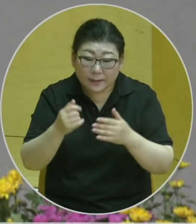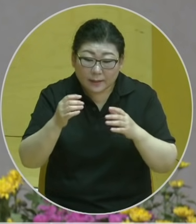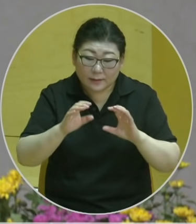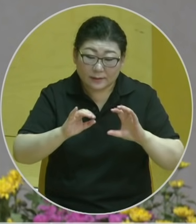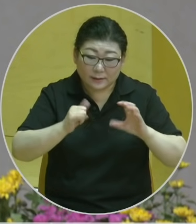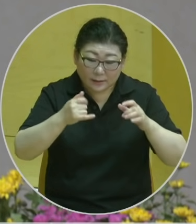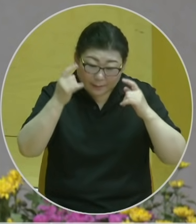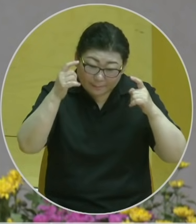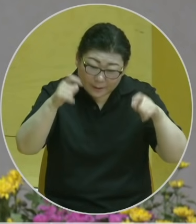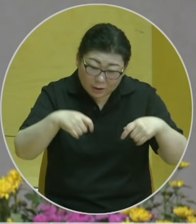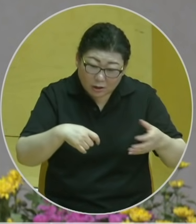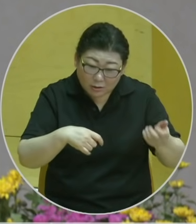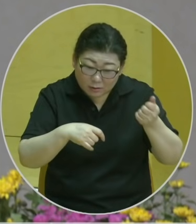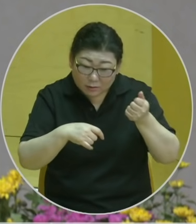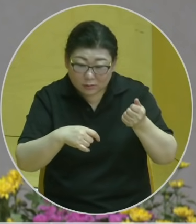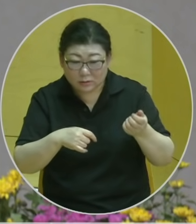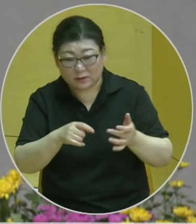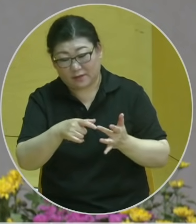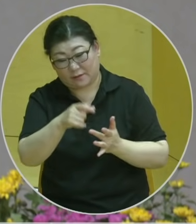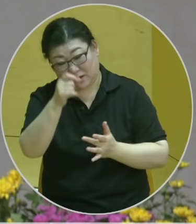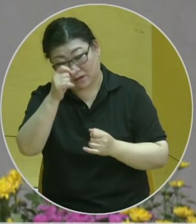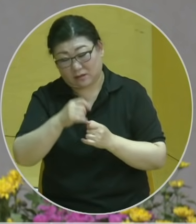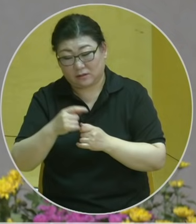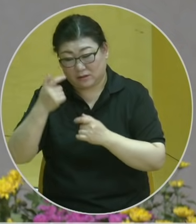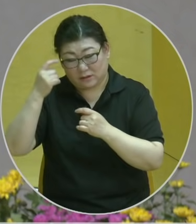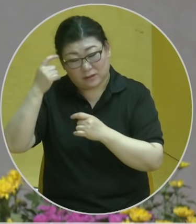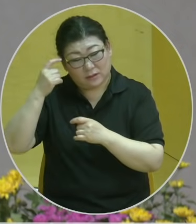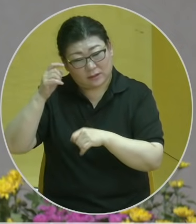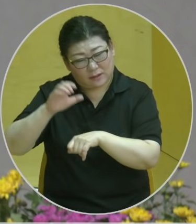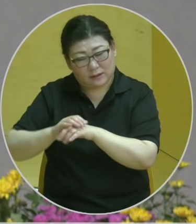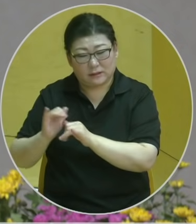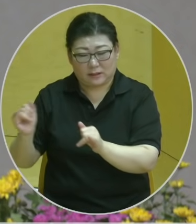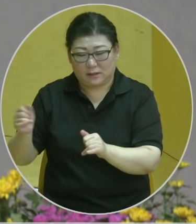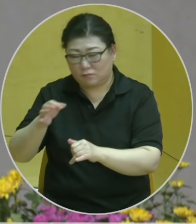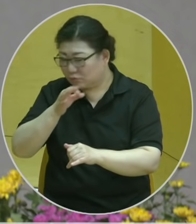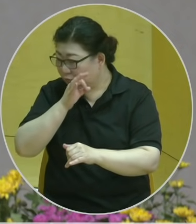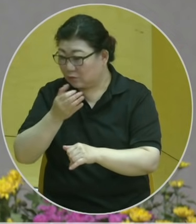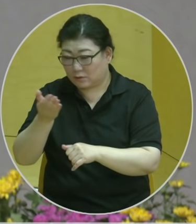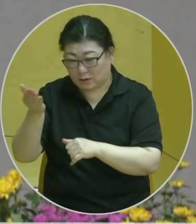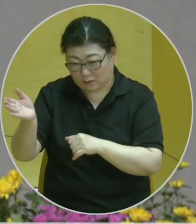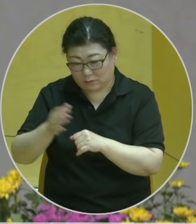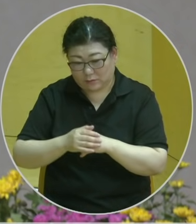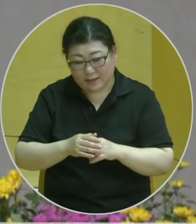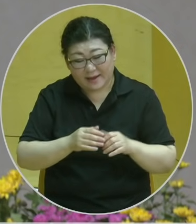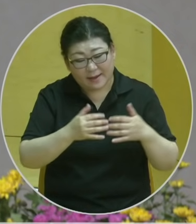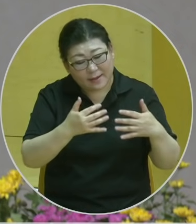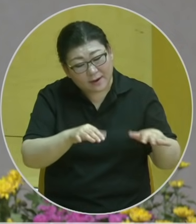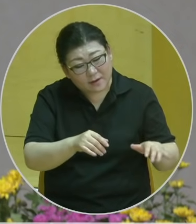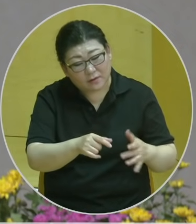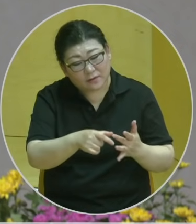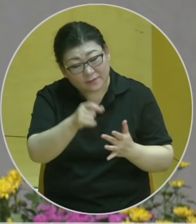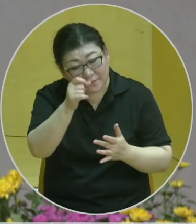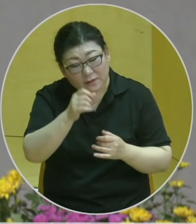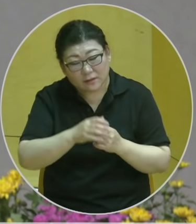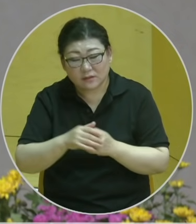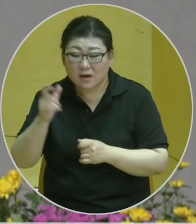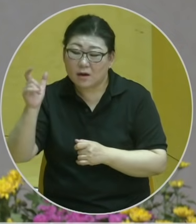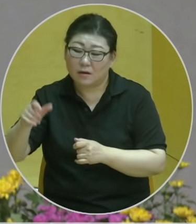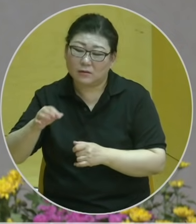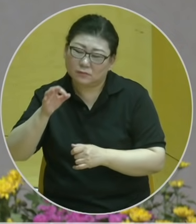것들을 택하사 지혜 있는 자들을 부끄럽게 하려 하시고 세상에 약한 것들을 택하사 강한 것들을 부끄럽게 하려